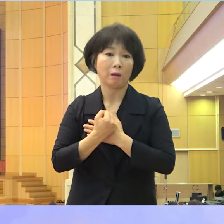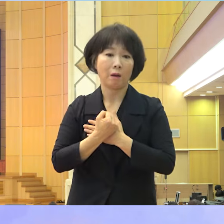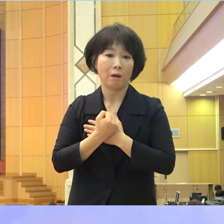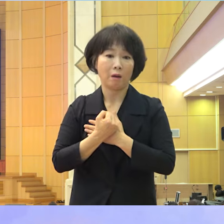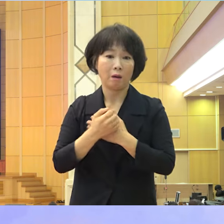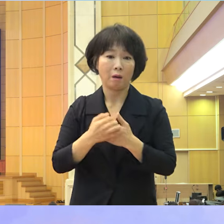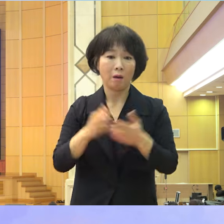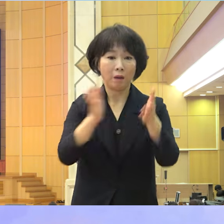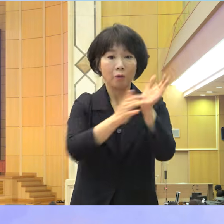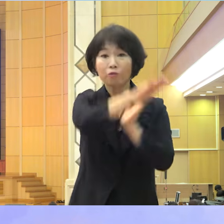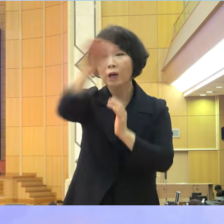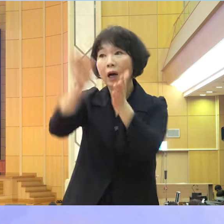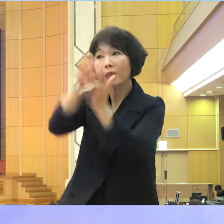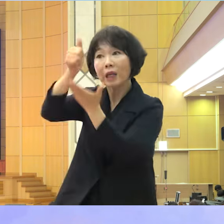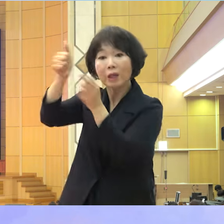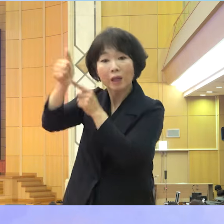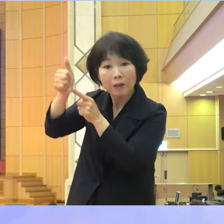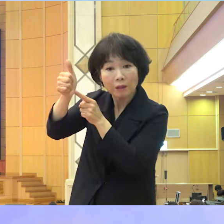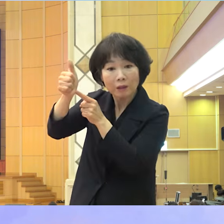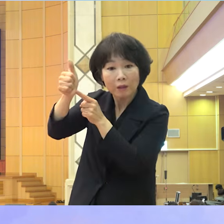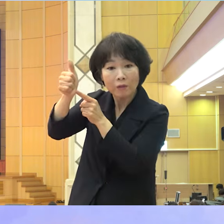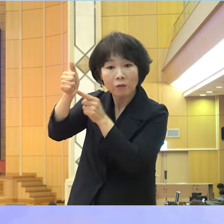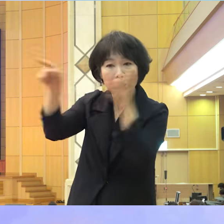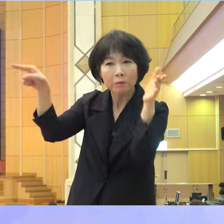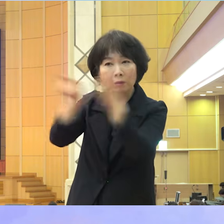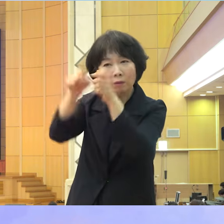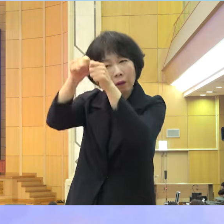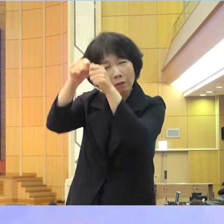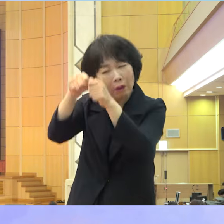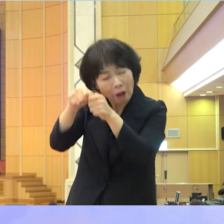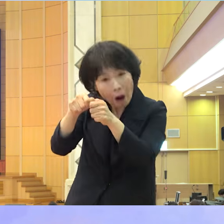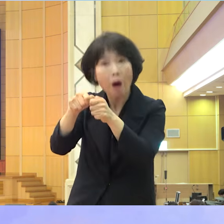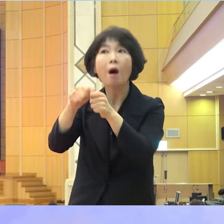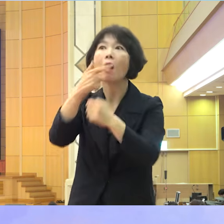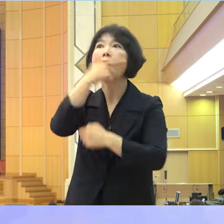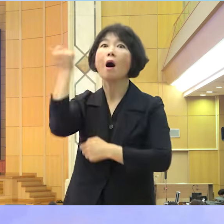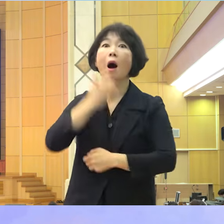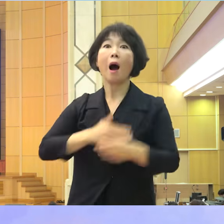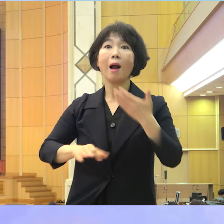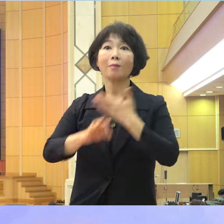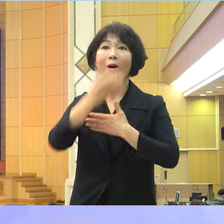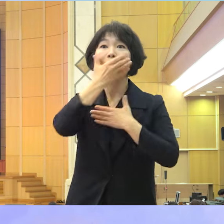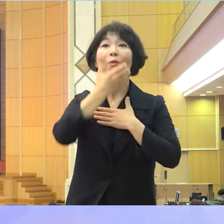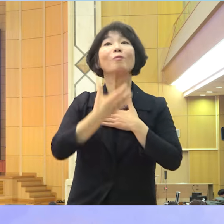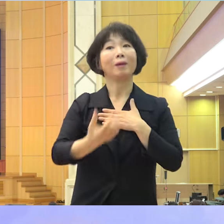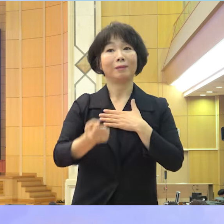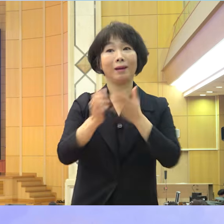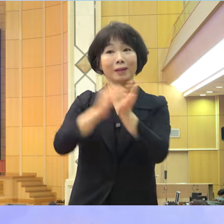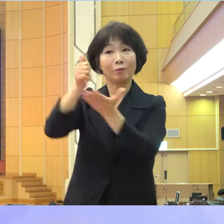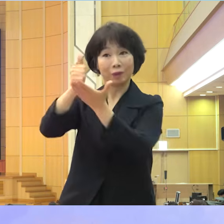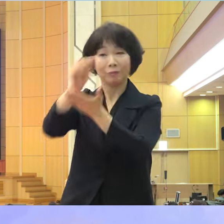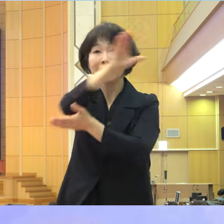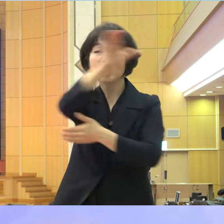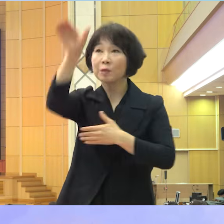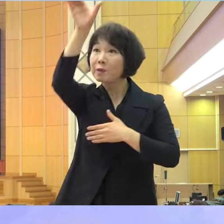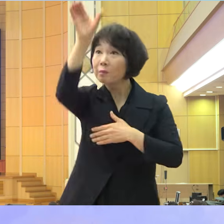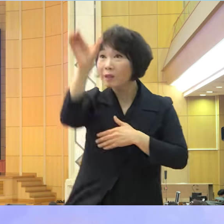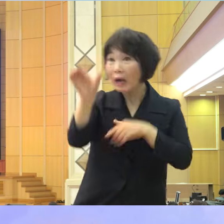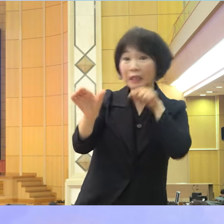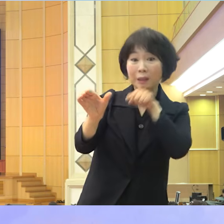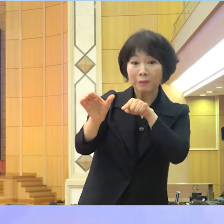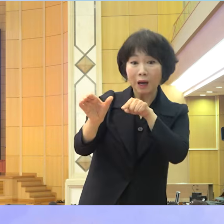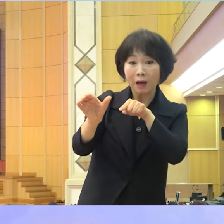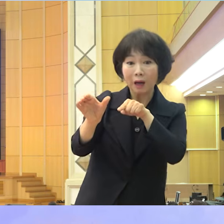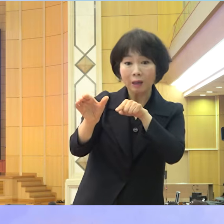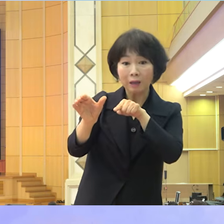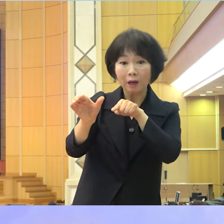것처럼 예수님도 무대뽀로 그냥 교회만 다닌다고 믿는 게 아니라 예수님과 예수님 십자가